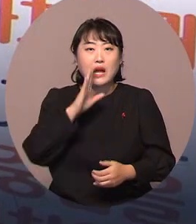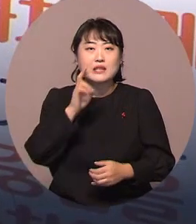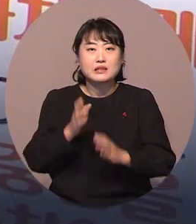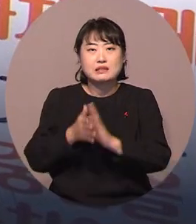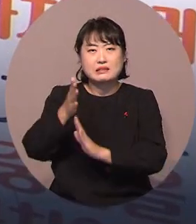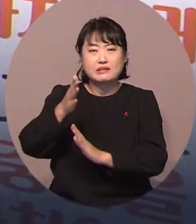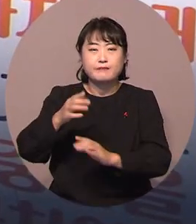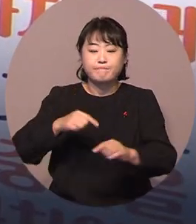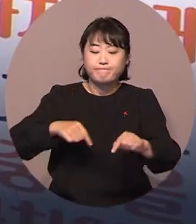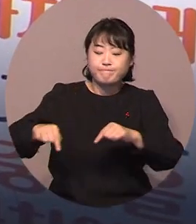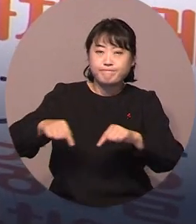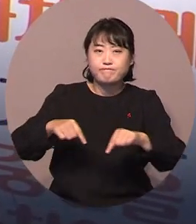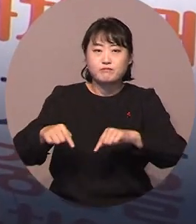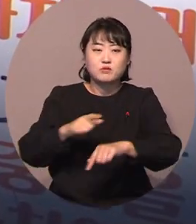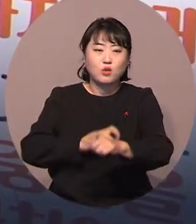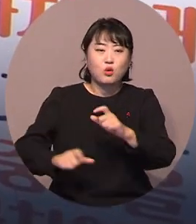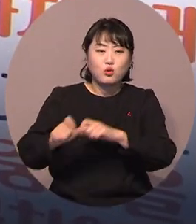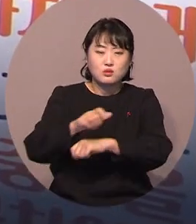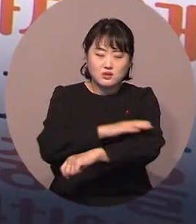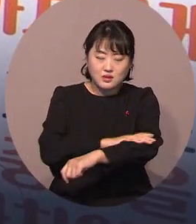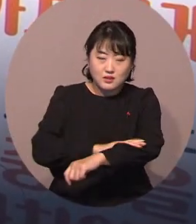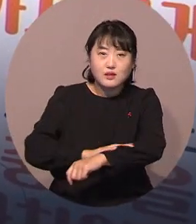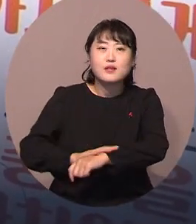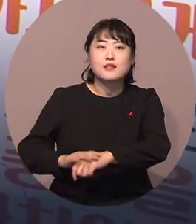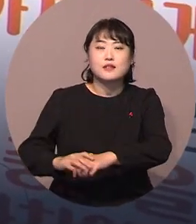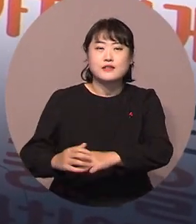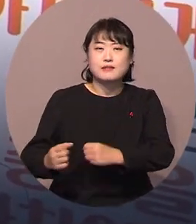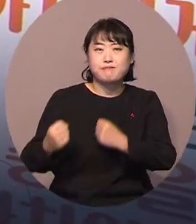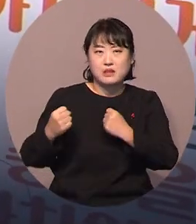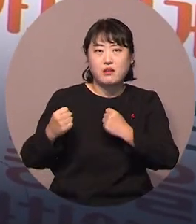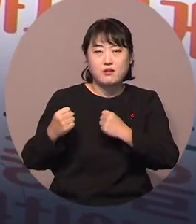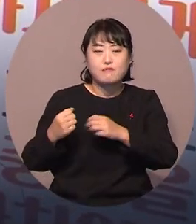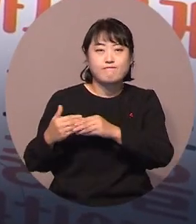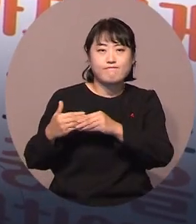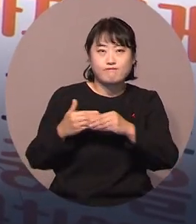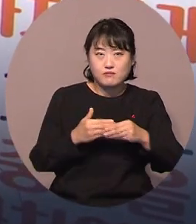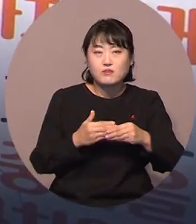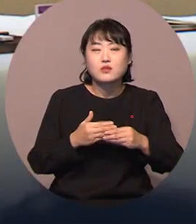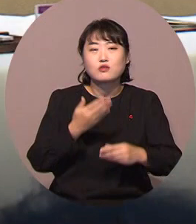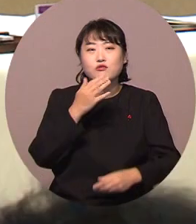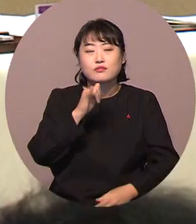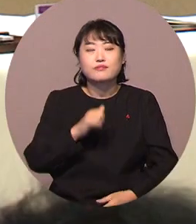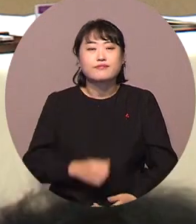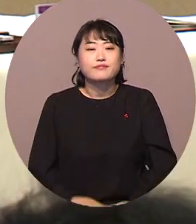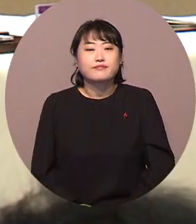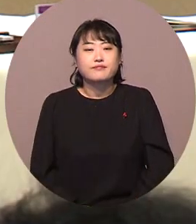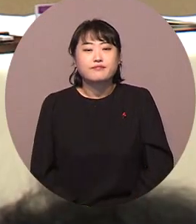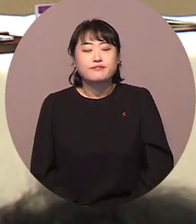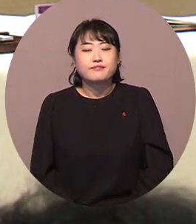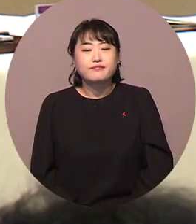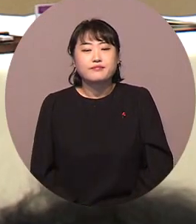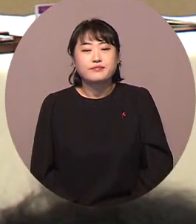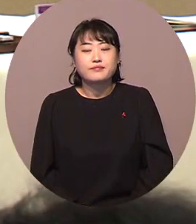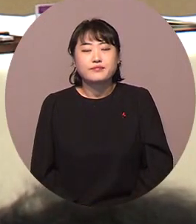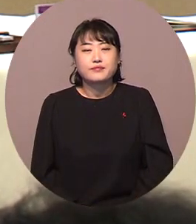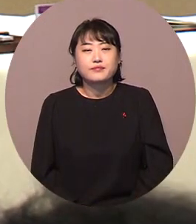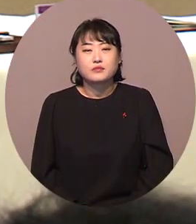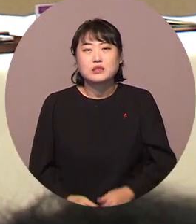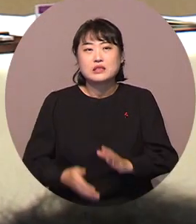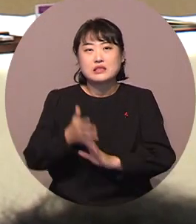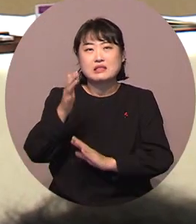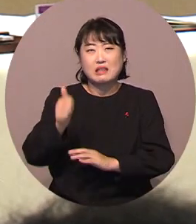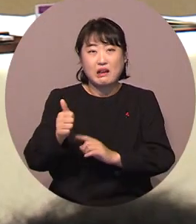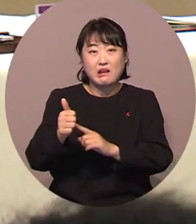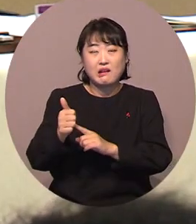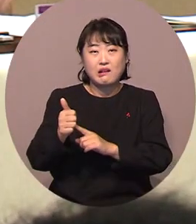시정을 더욱더 어 더 힘차게 이끌 수 있는 토대가 됐다고 생각합니다 박시장의 시장직 상실 위기가